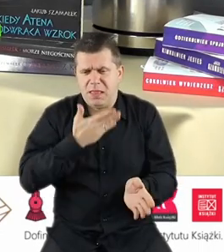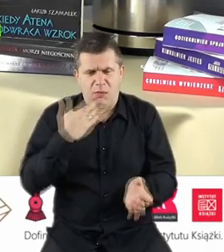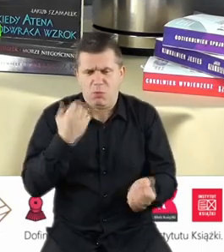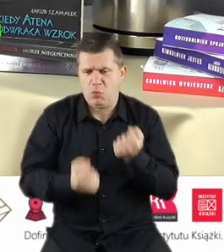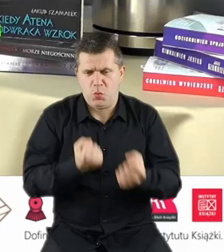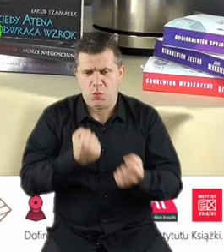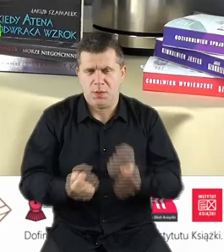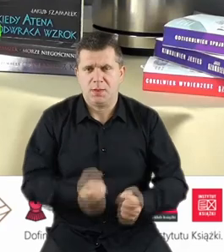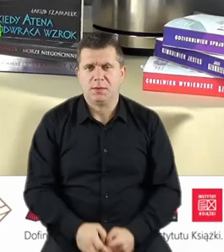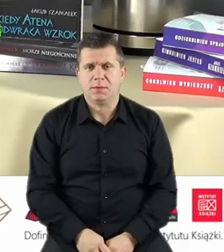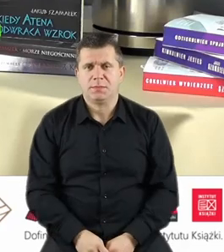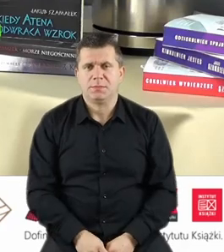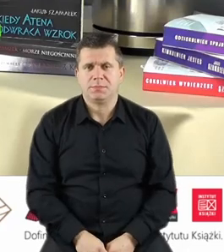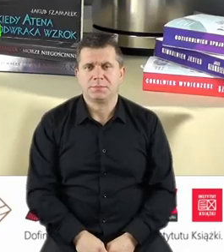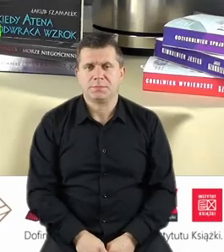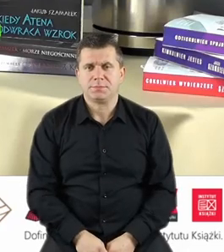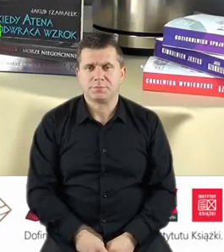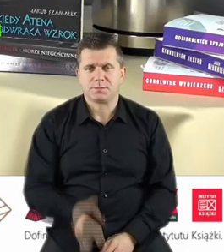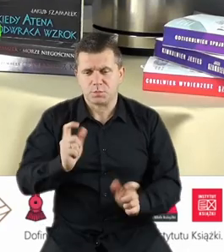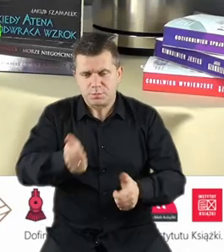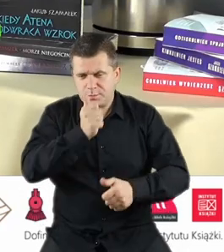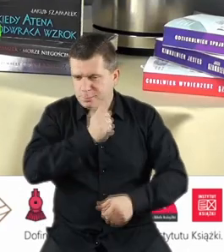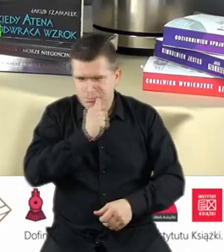naprawdę tajemnice